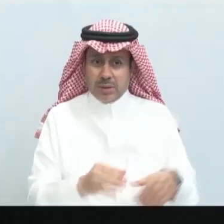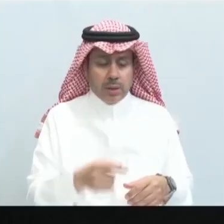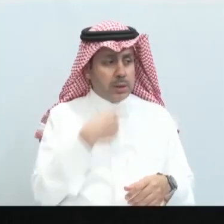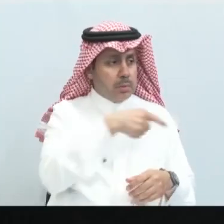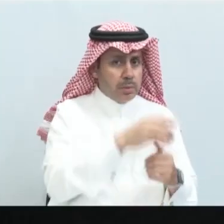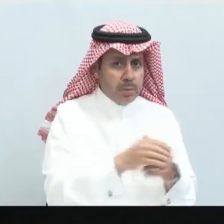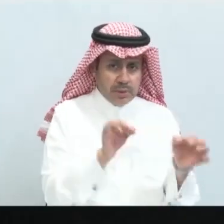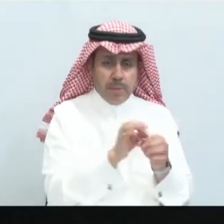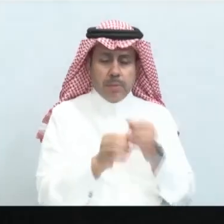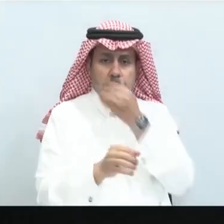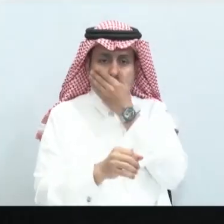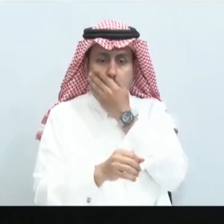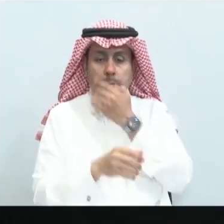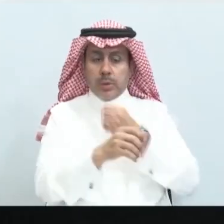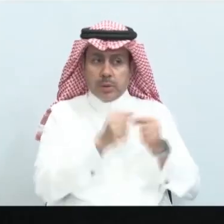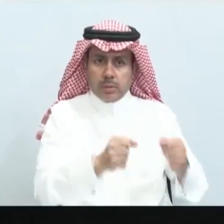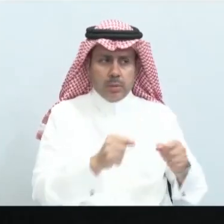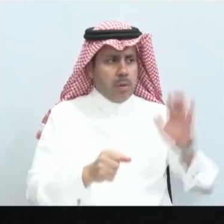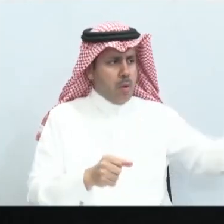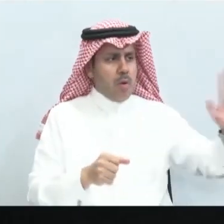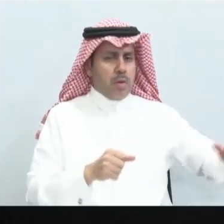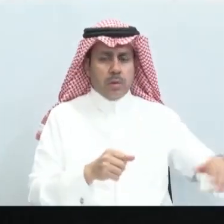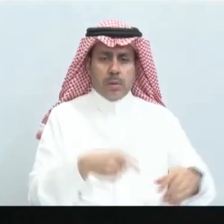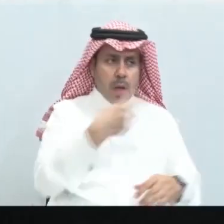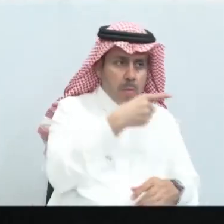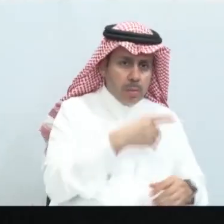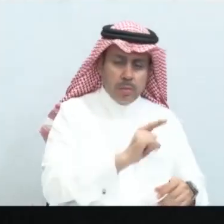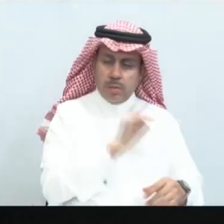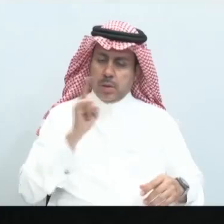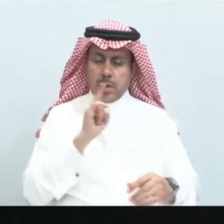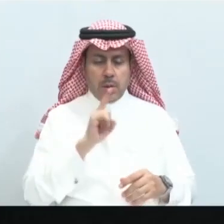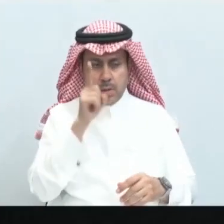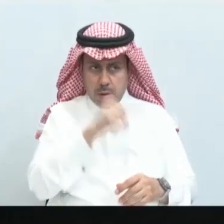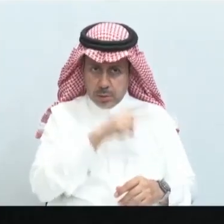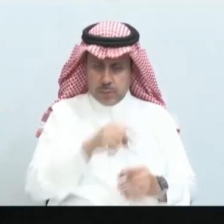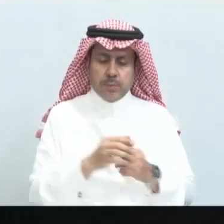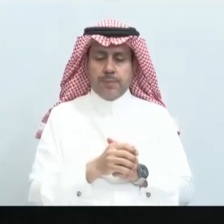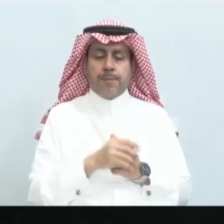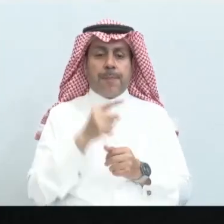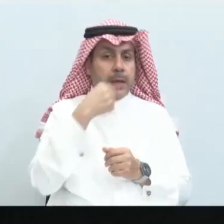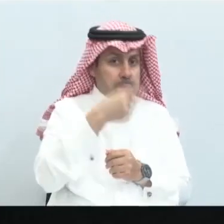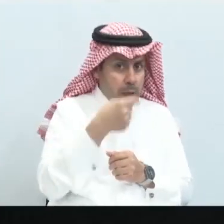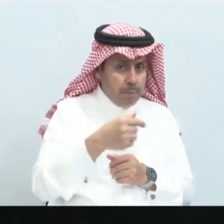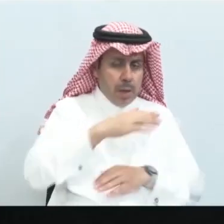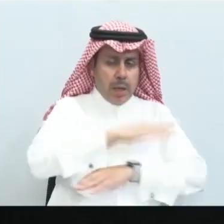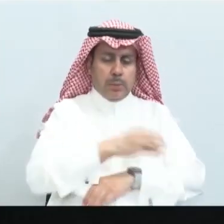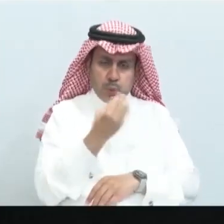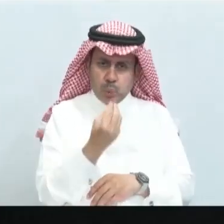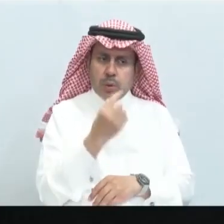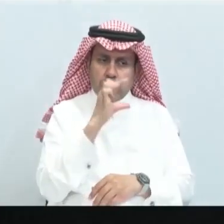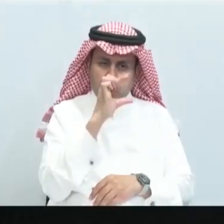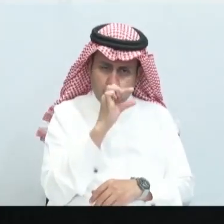له من بجانبه يبدا يضرب عليه حتى يلفت انتباه وهذا خطا وانما اتحدث بصوت